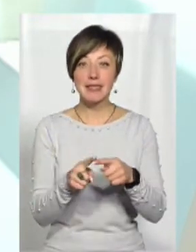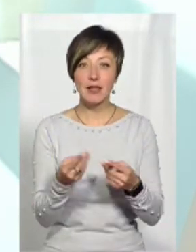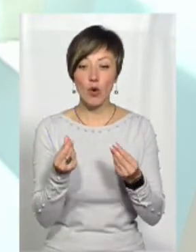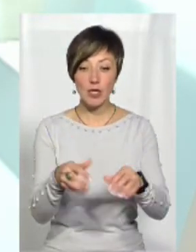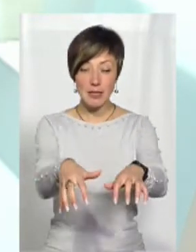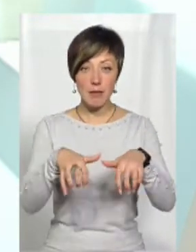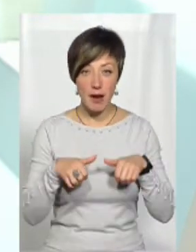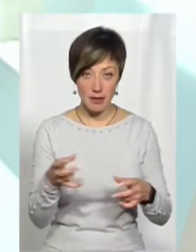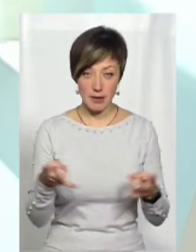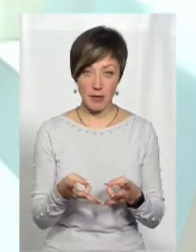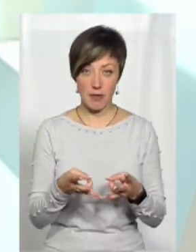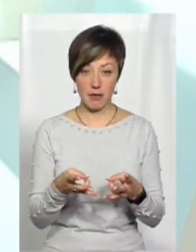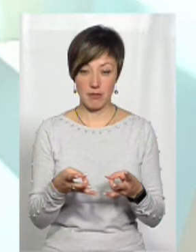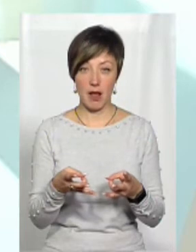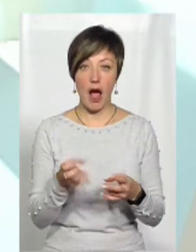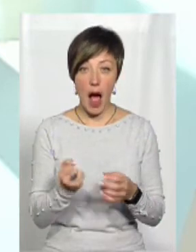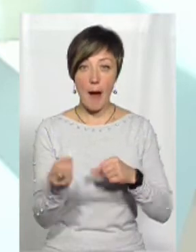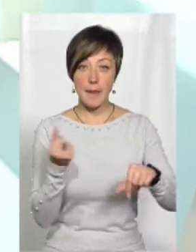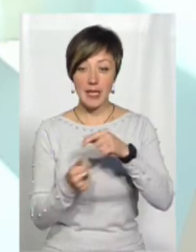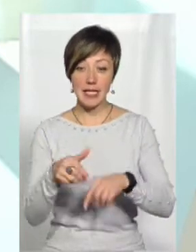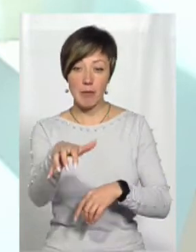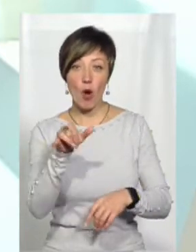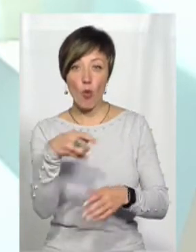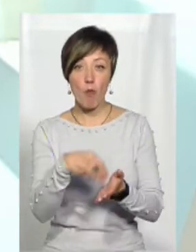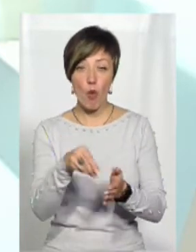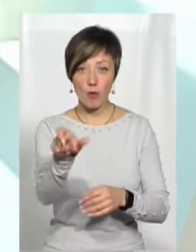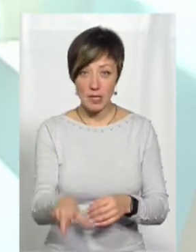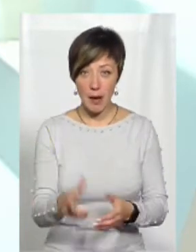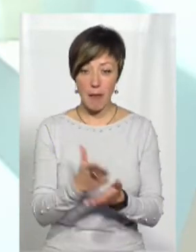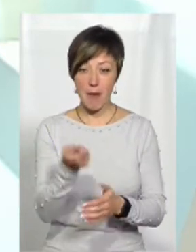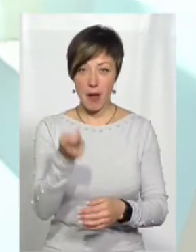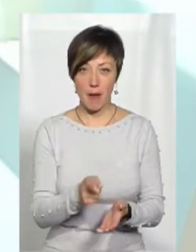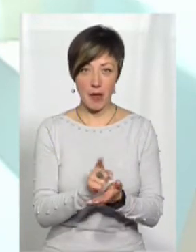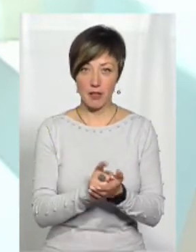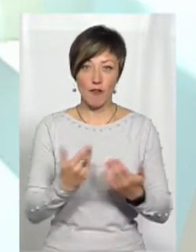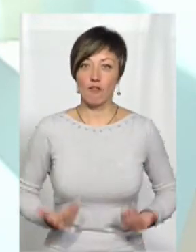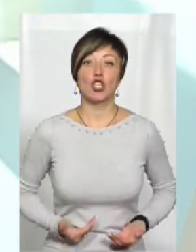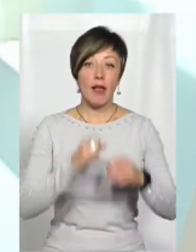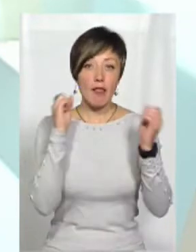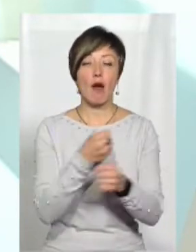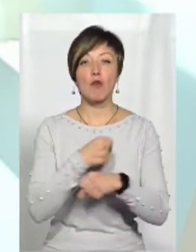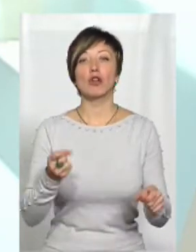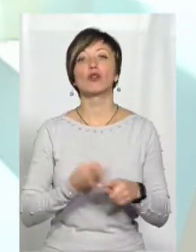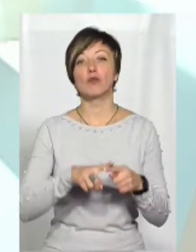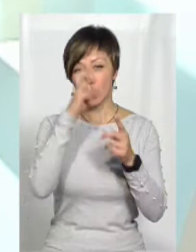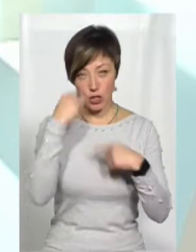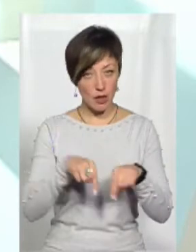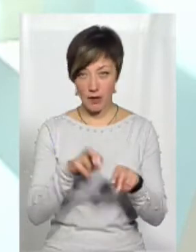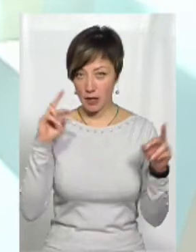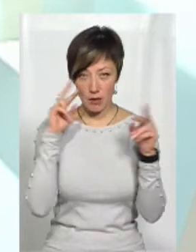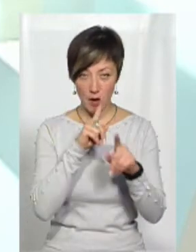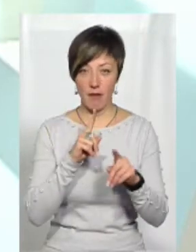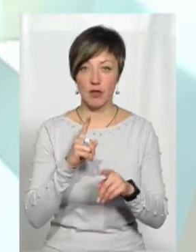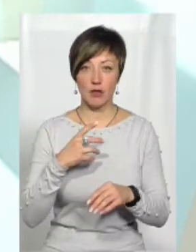спочатку забрати. От. А підприємець забере у покупця, який має вже малу пенсію і вижити не може. І тому держава, неправильно